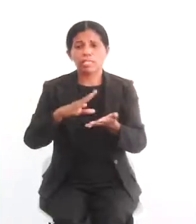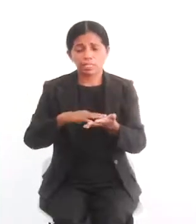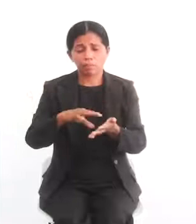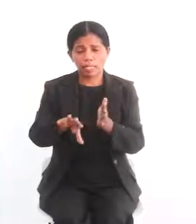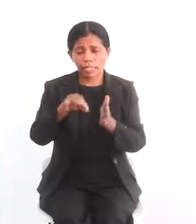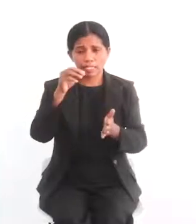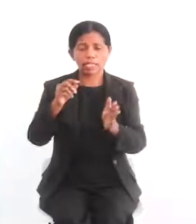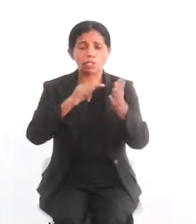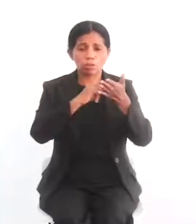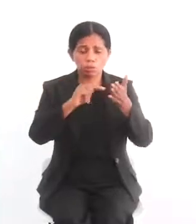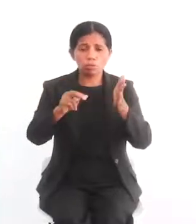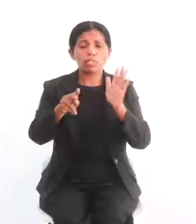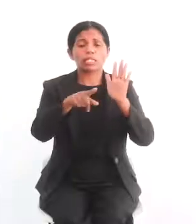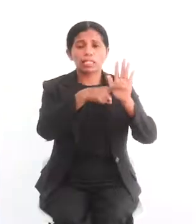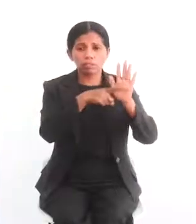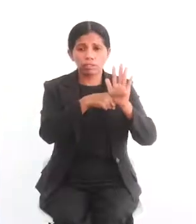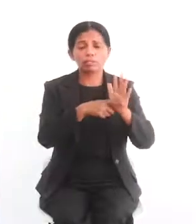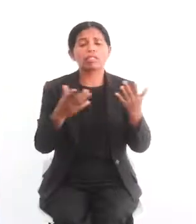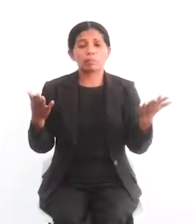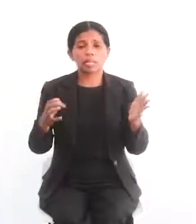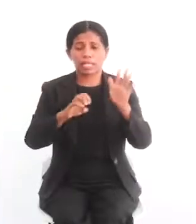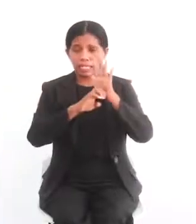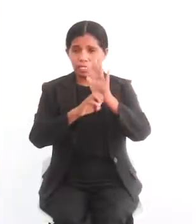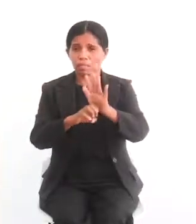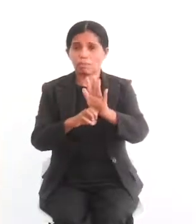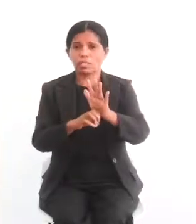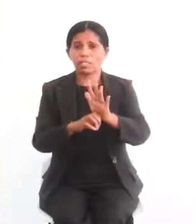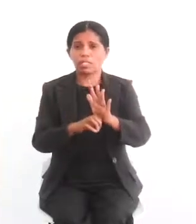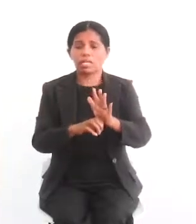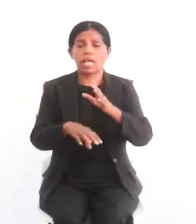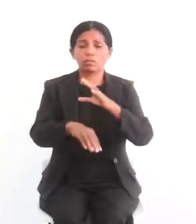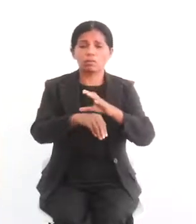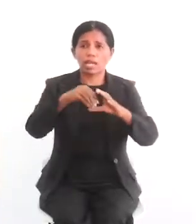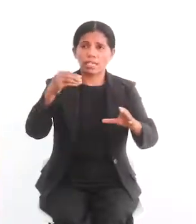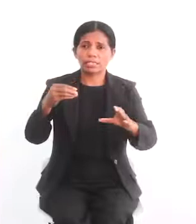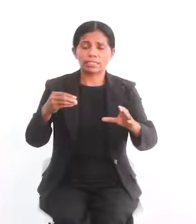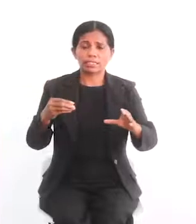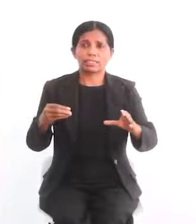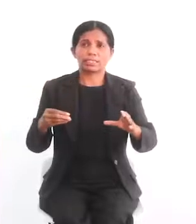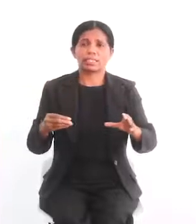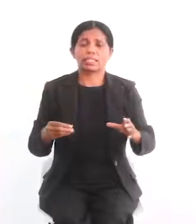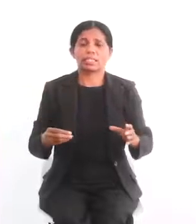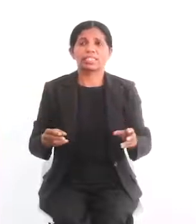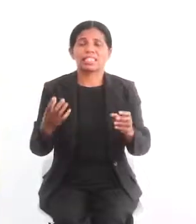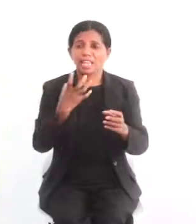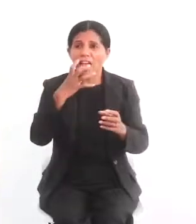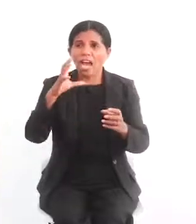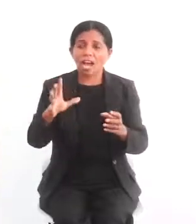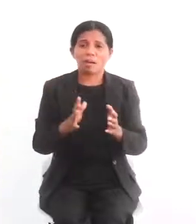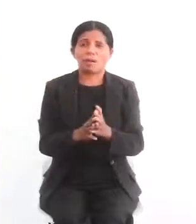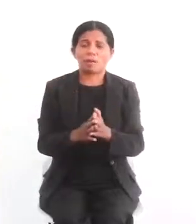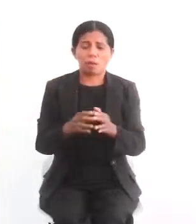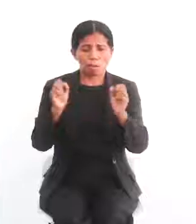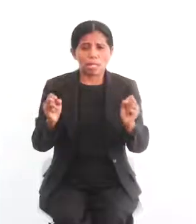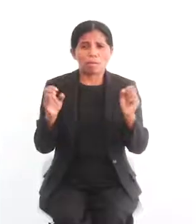numru negativo sira iha nebe. Exemplo ida mak banhira hasai temperatura ar nian. Temperatura ar nian bele